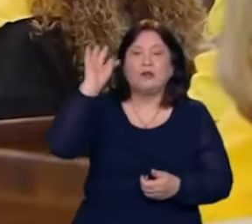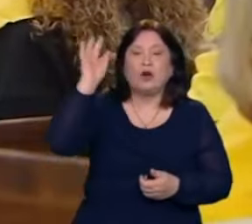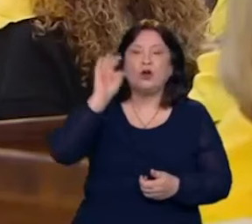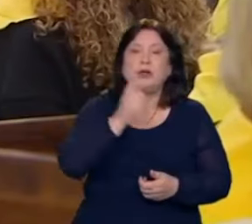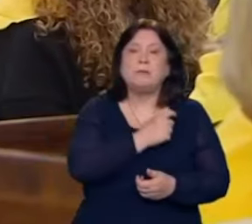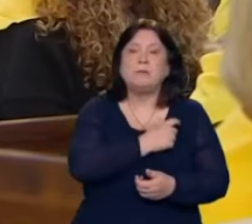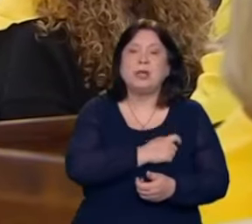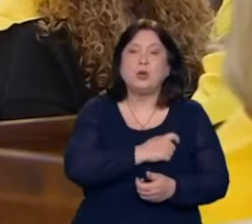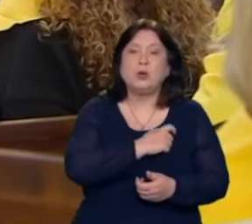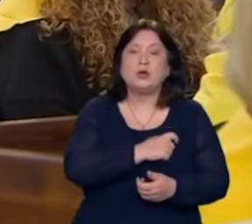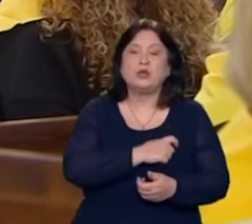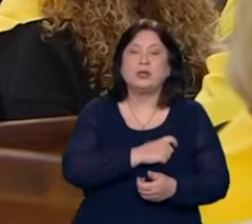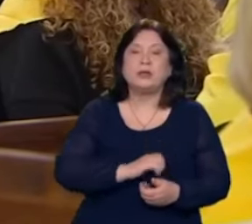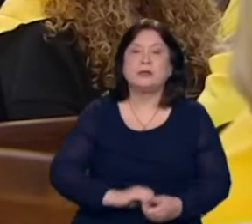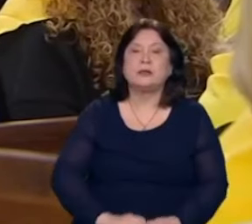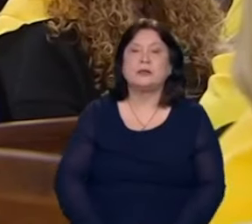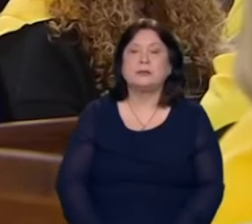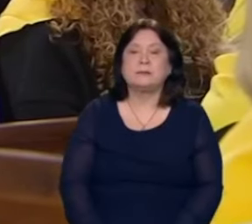miłosierdzie